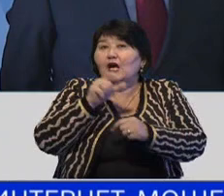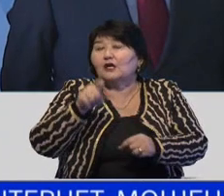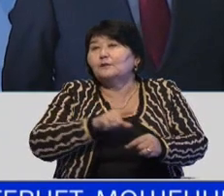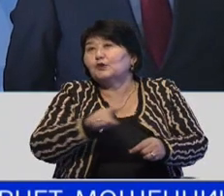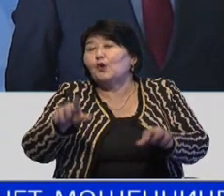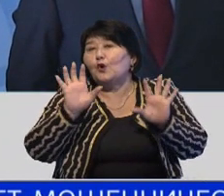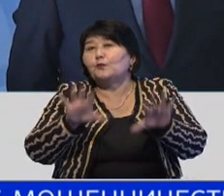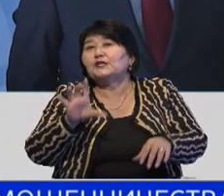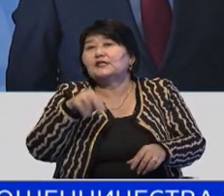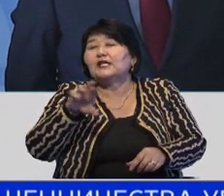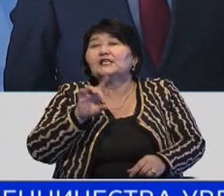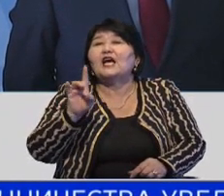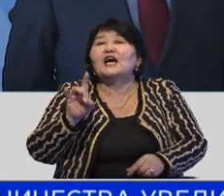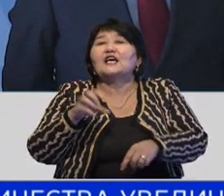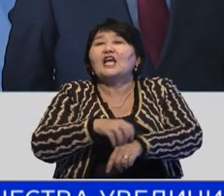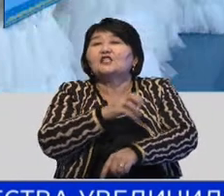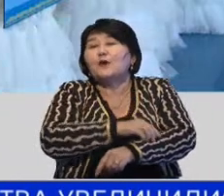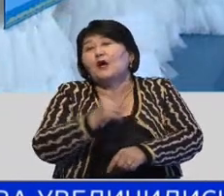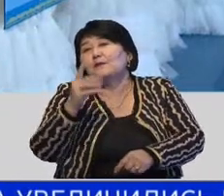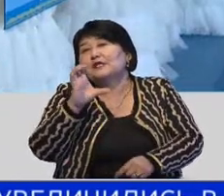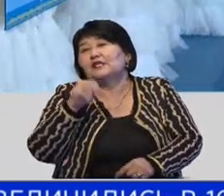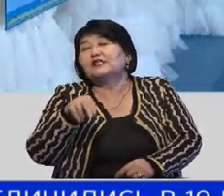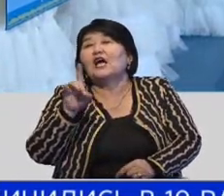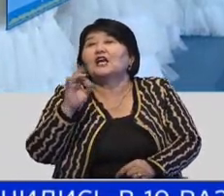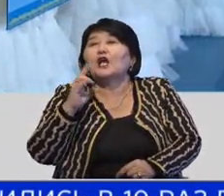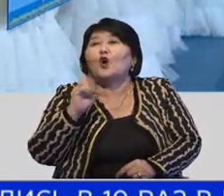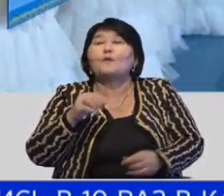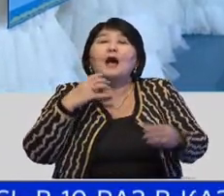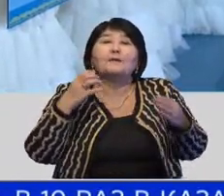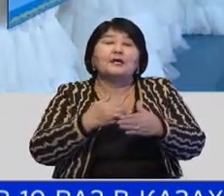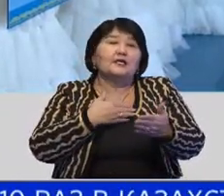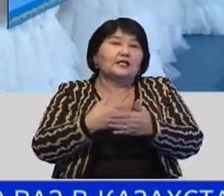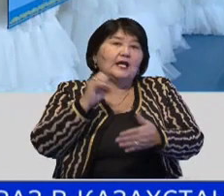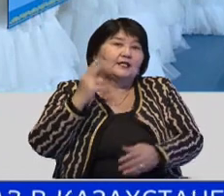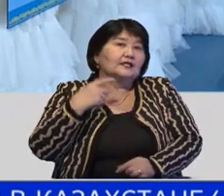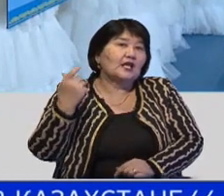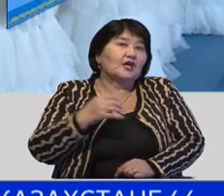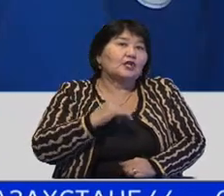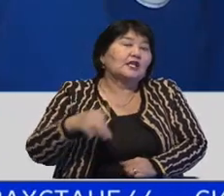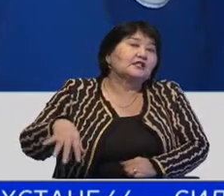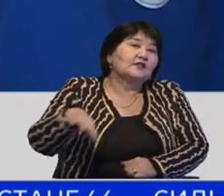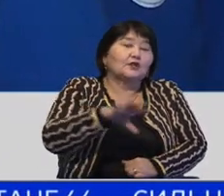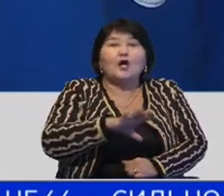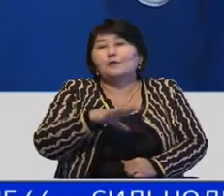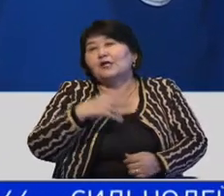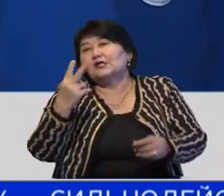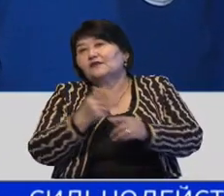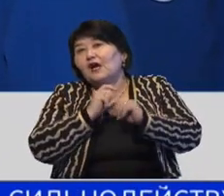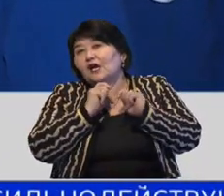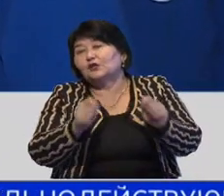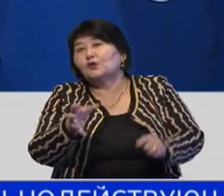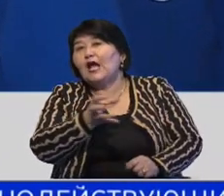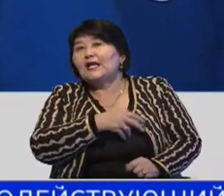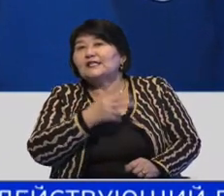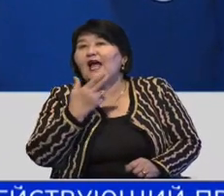до председателя Сырдарьинского райисполкома, первого секретаря райкома партии. За вклад в социально-экономическое развитие региона был дважды награжден